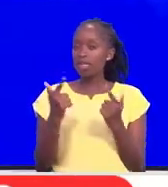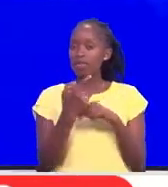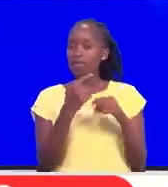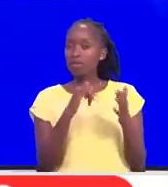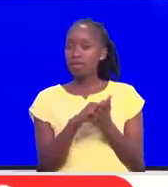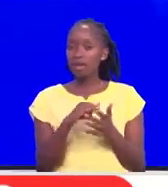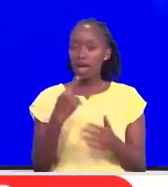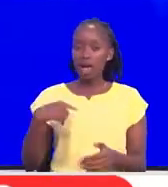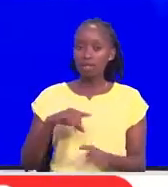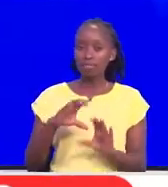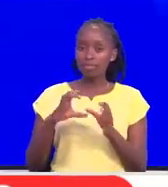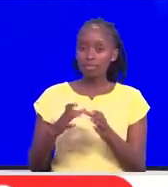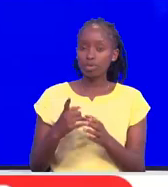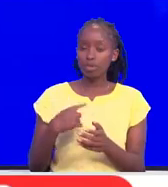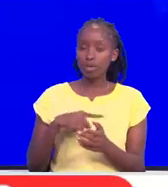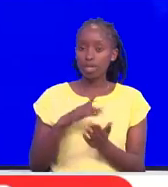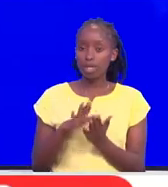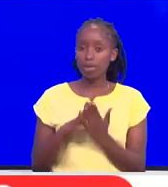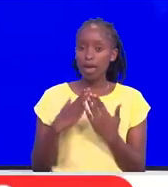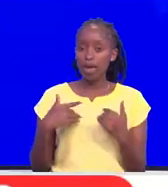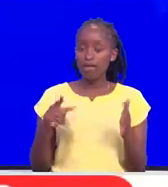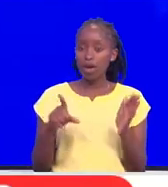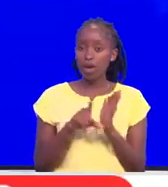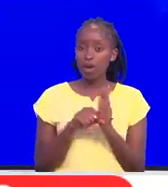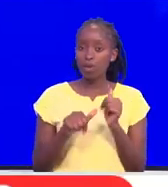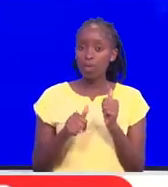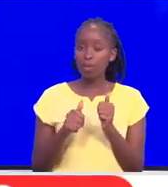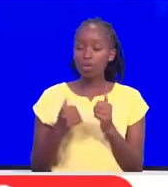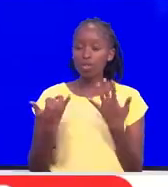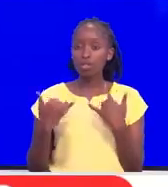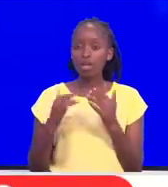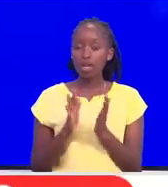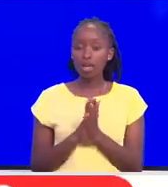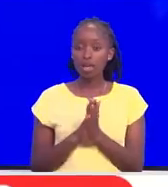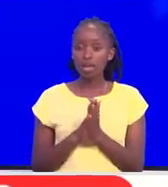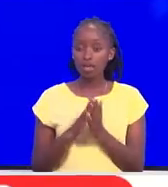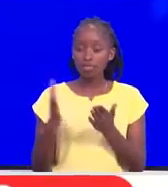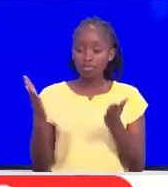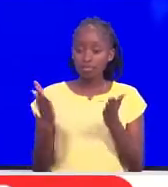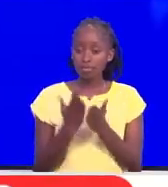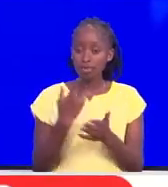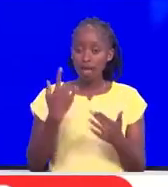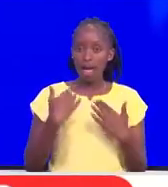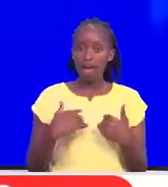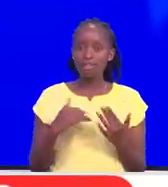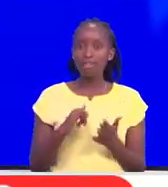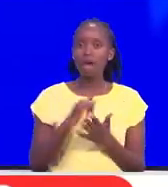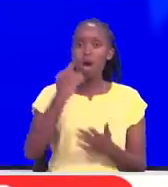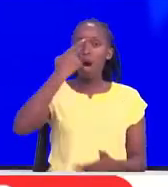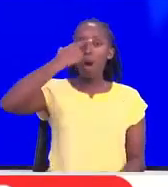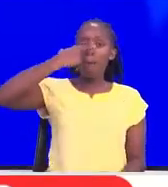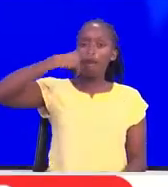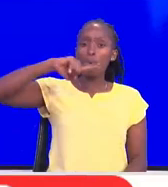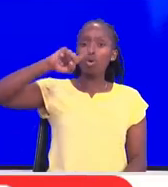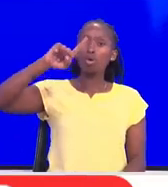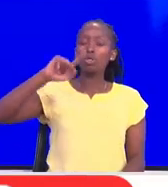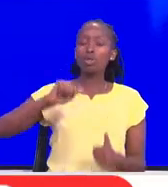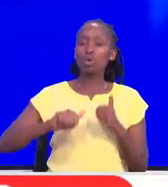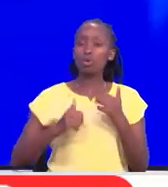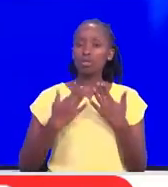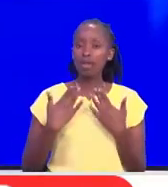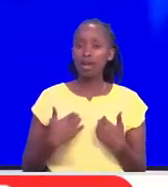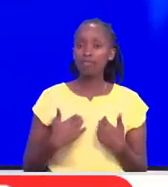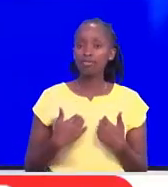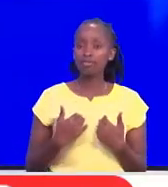kama taasisi tumeweka mikakati ya kupambana na whistleblowing. Tuko na ile policy ambayo inashughulikia mambo hayo, na tuko